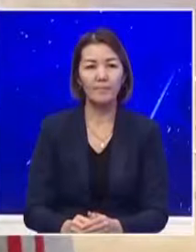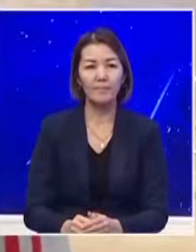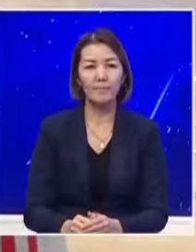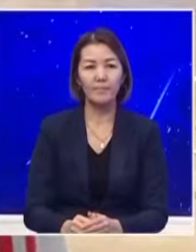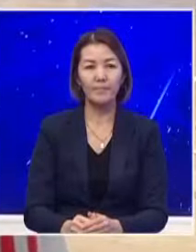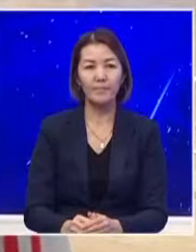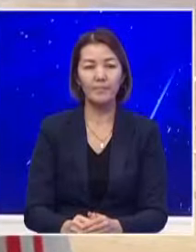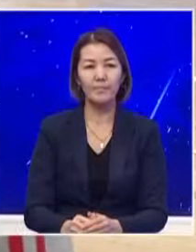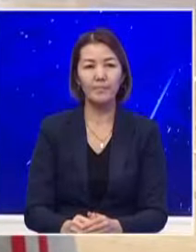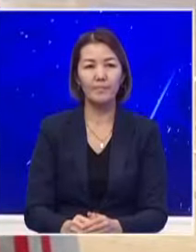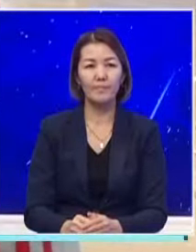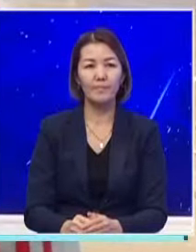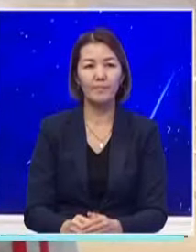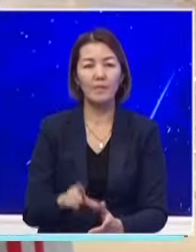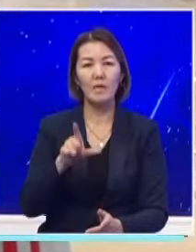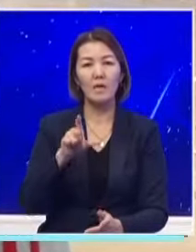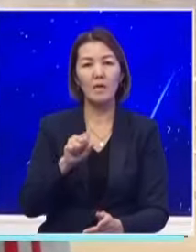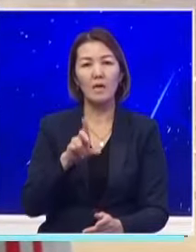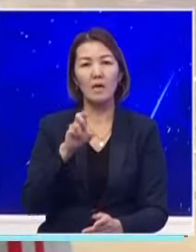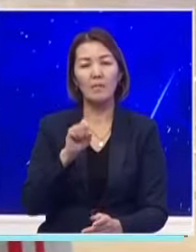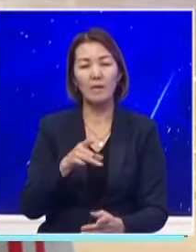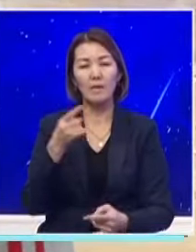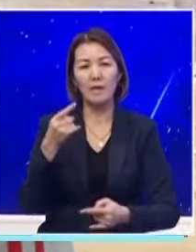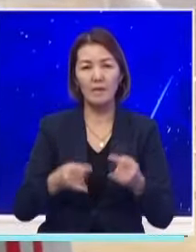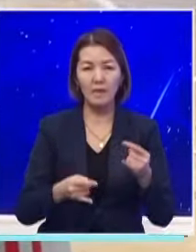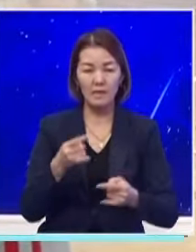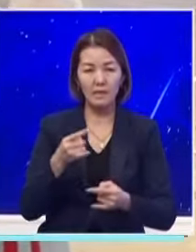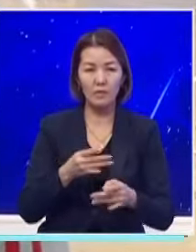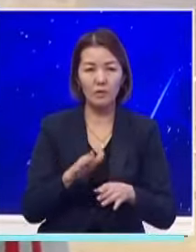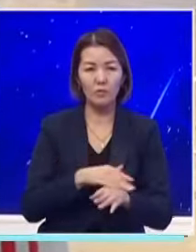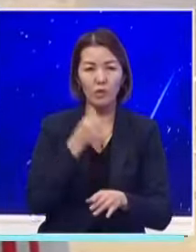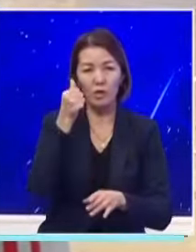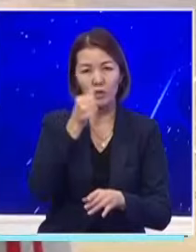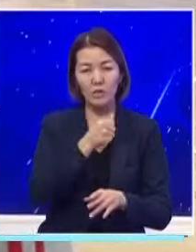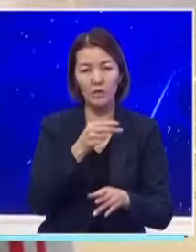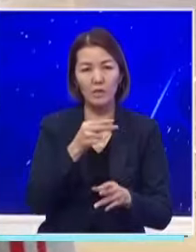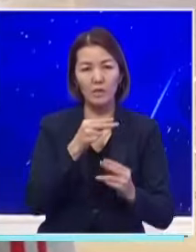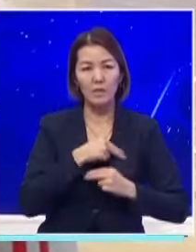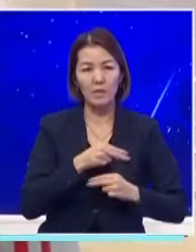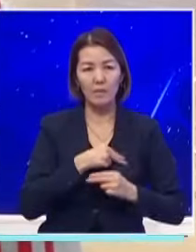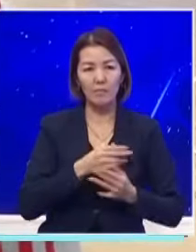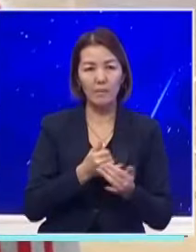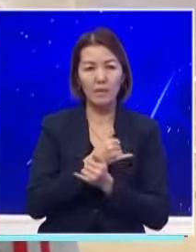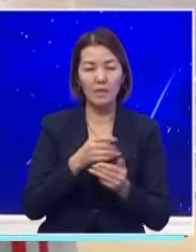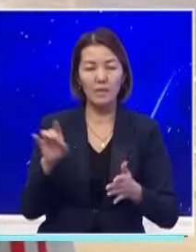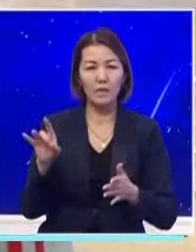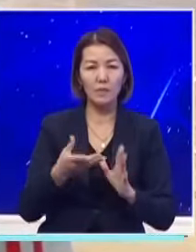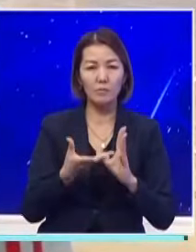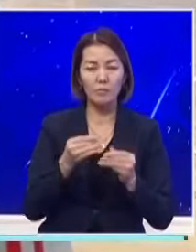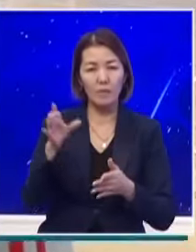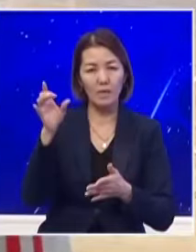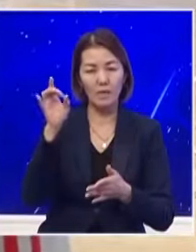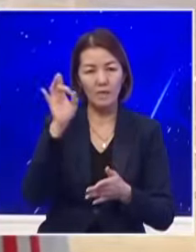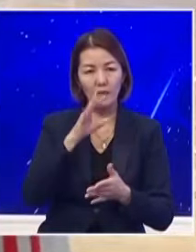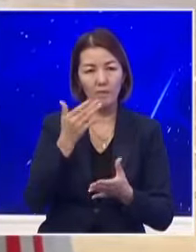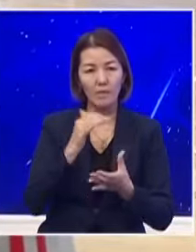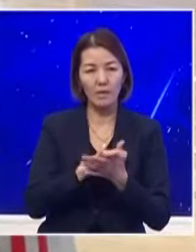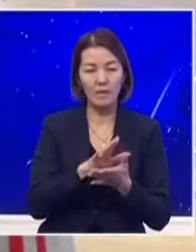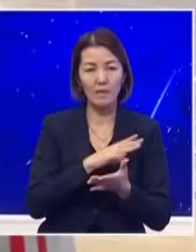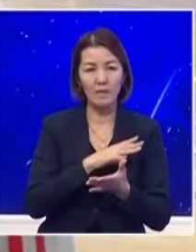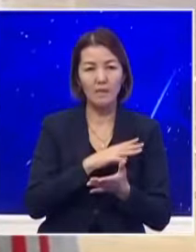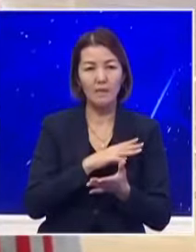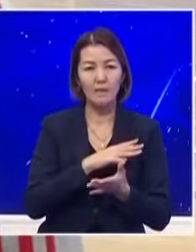Бұл кісі де хабар агенттігіне бөтен кісі емес. Ұзақ жыл осы агенттікте өнімді еңбек етіп республикаға танылған азамат. Енді